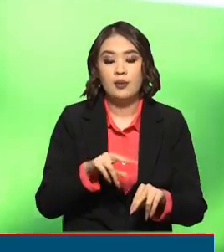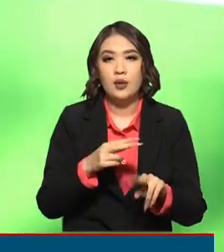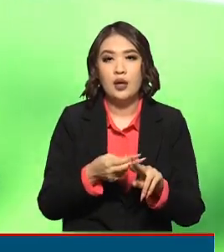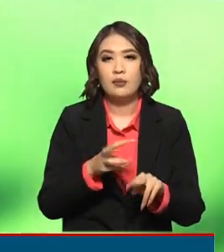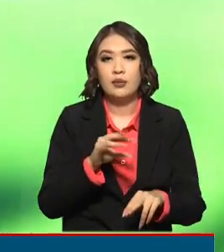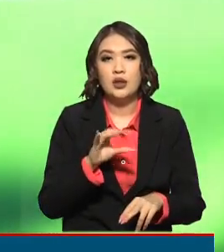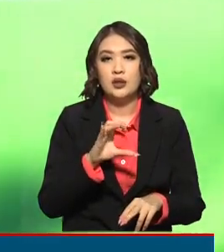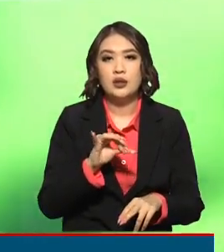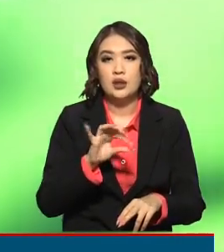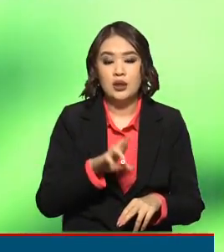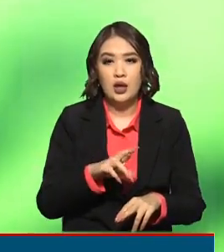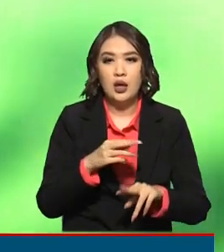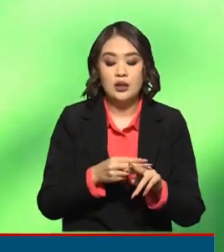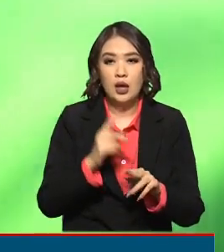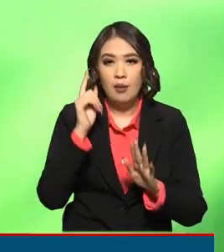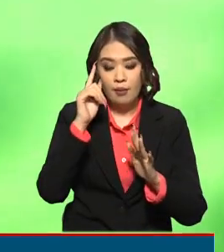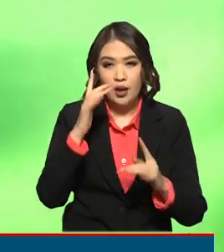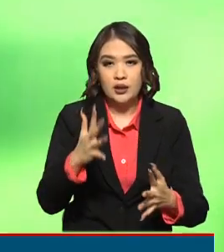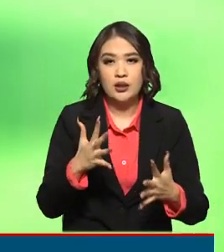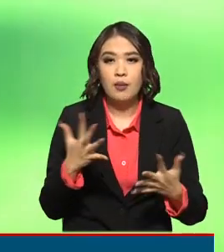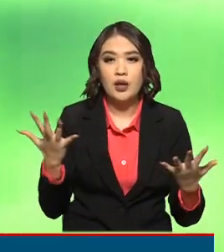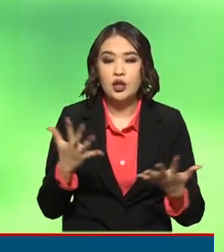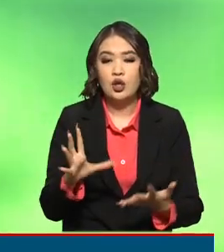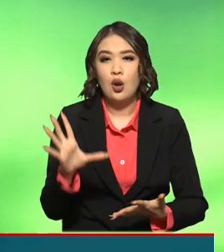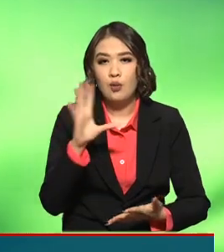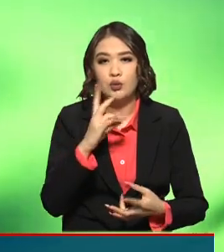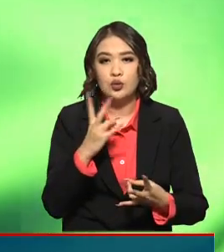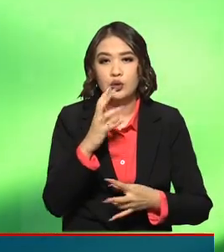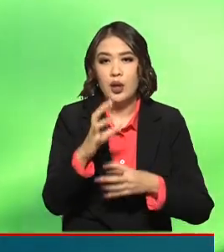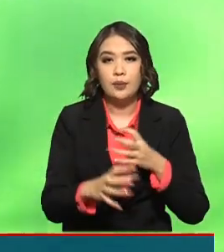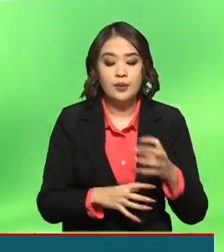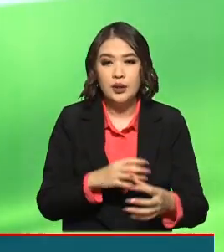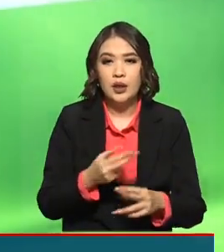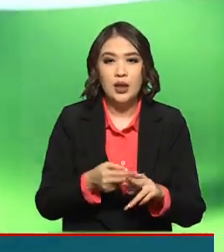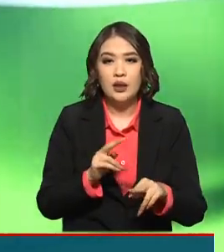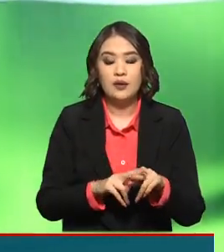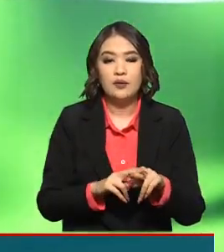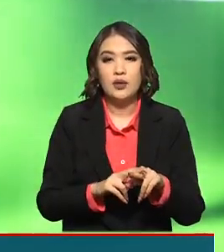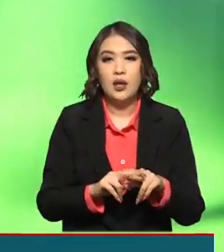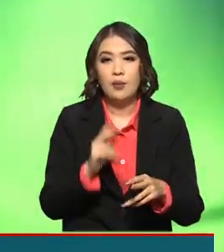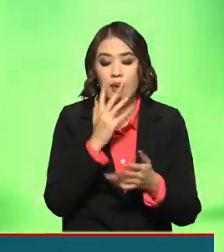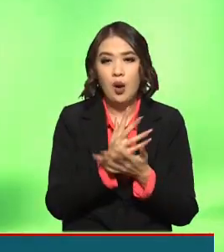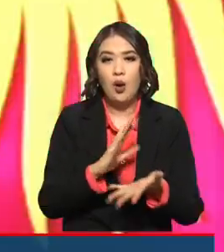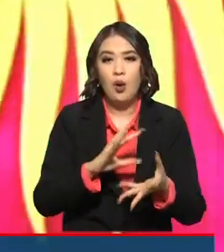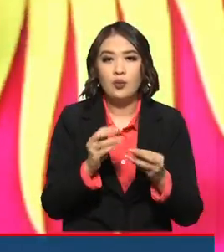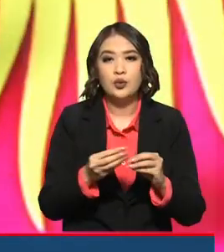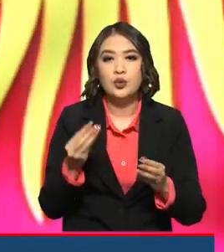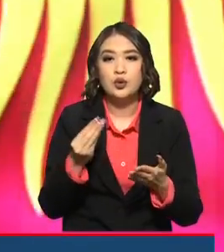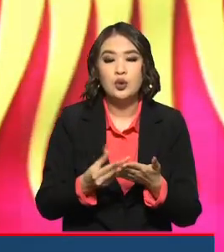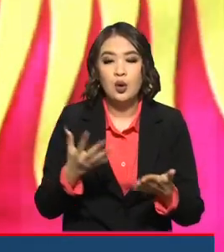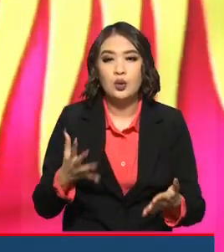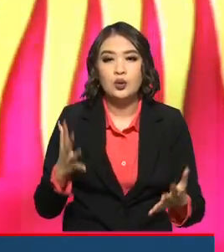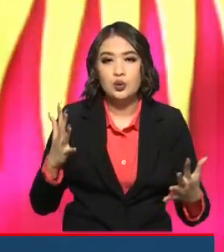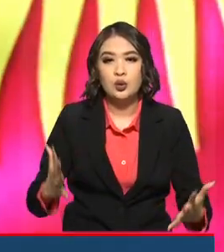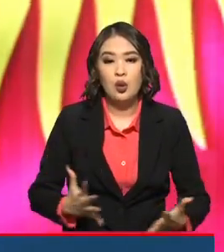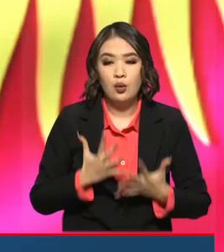миссии понимает о том, что нам нужен мир. И цена мира для нас очень дорог.